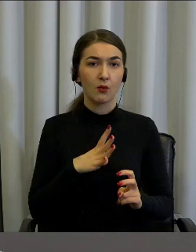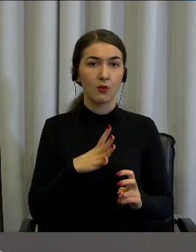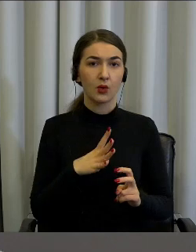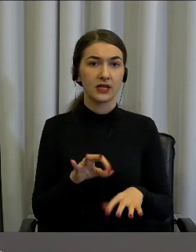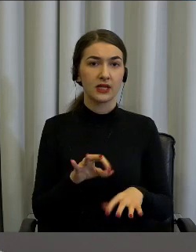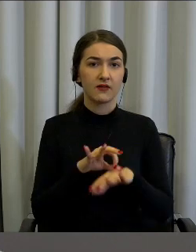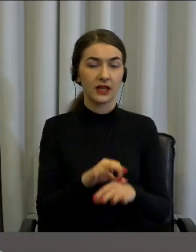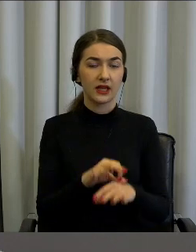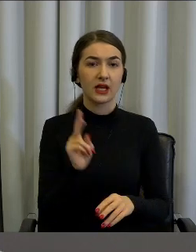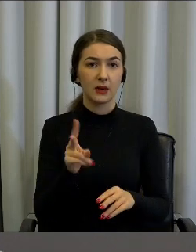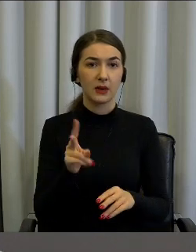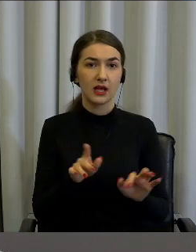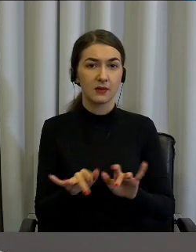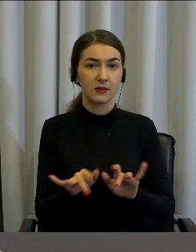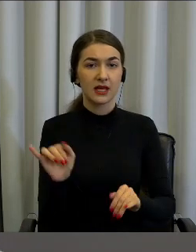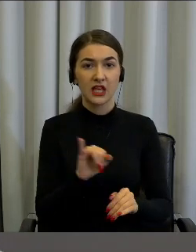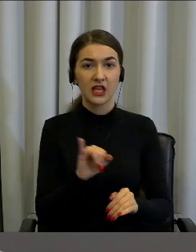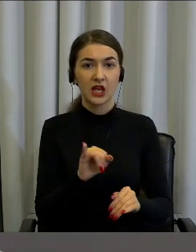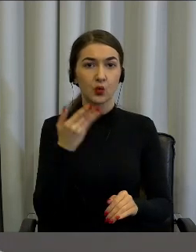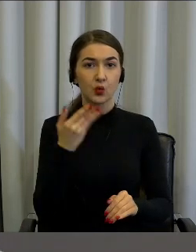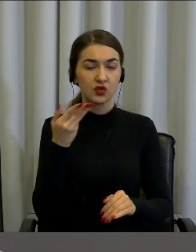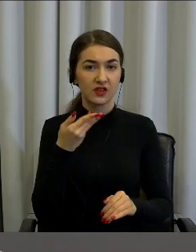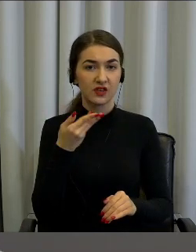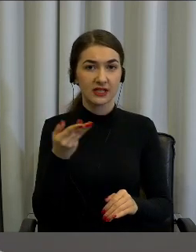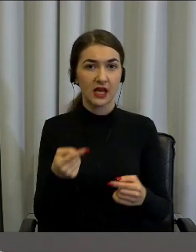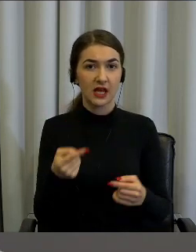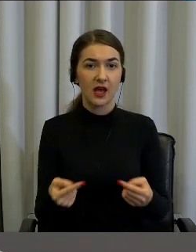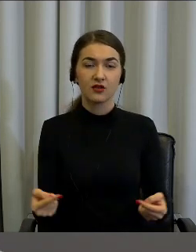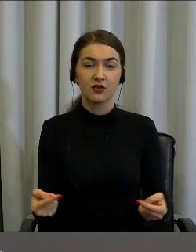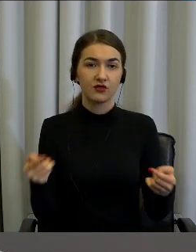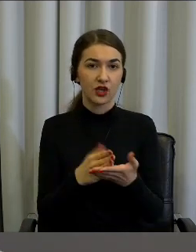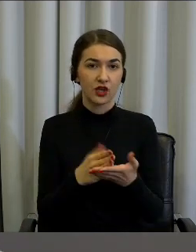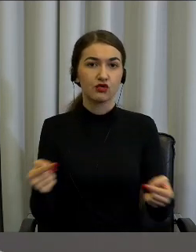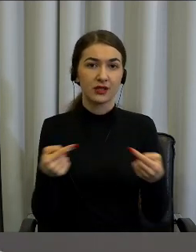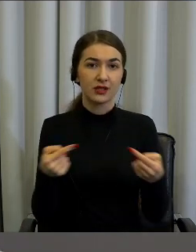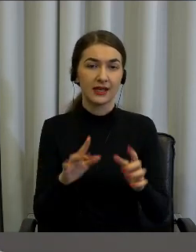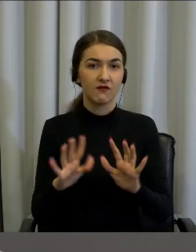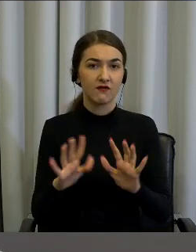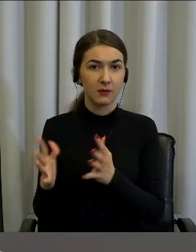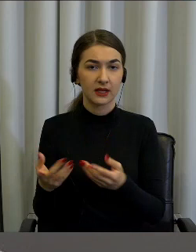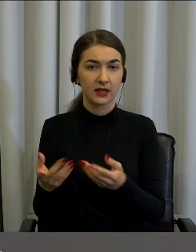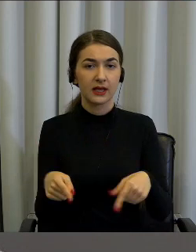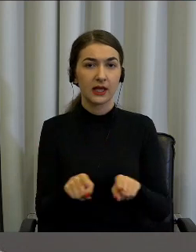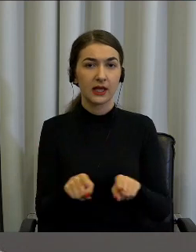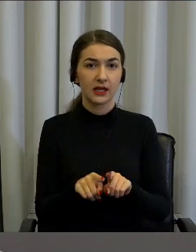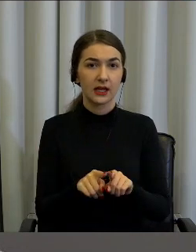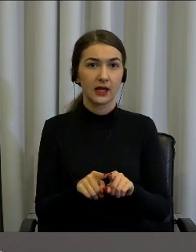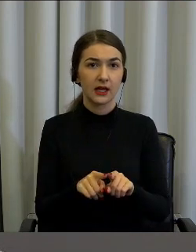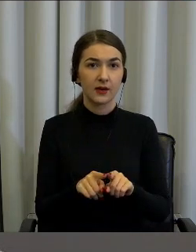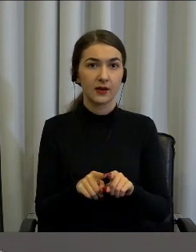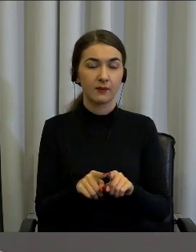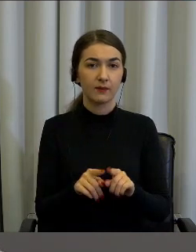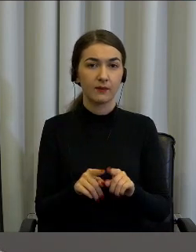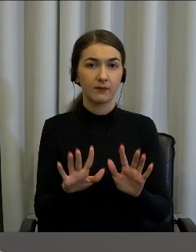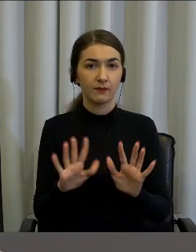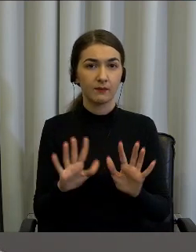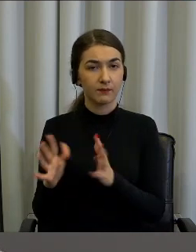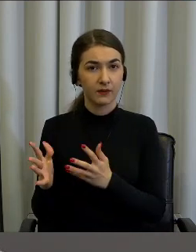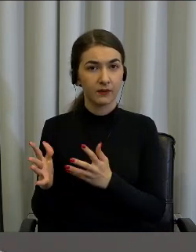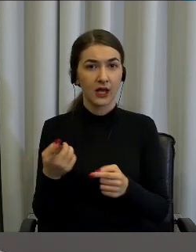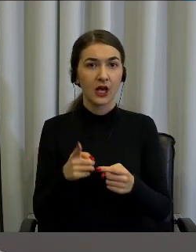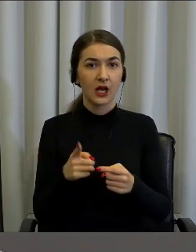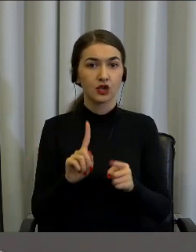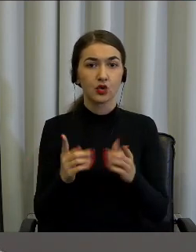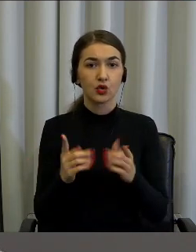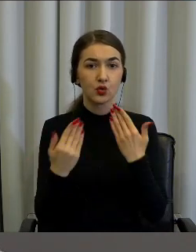справи І у звіті наводиться чіткі випадки таких переслідувань тому що стосується жертв